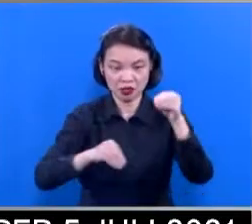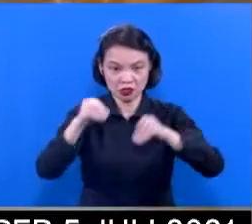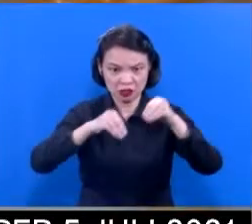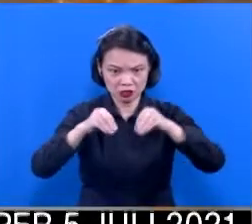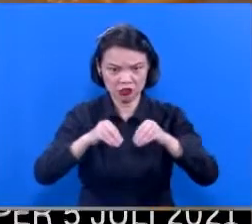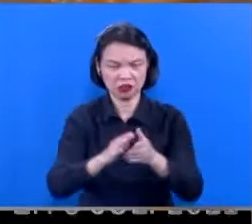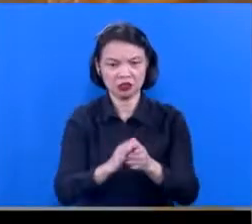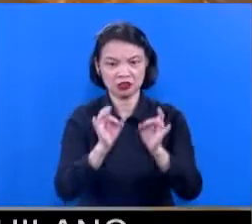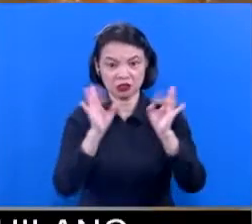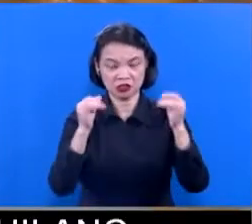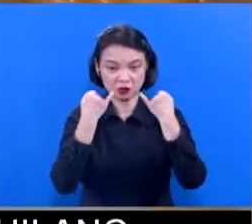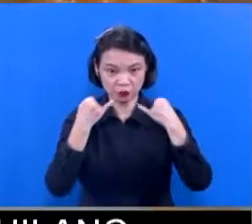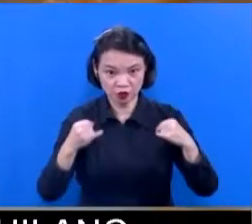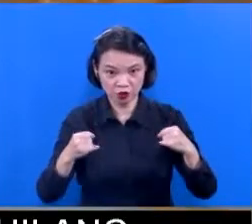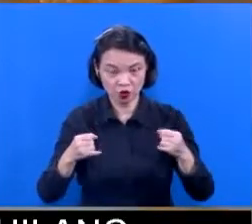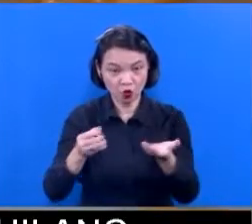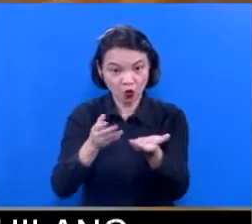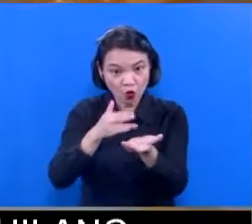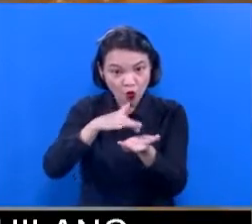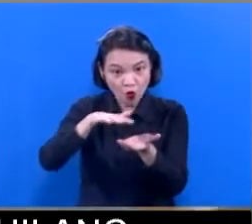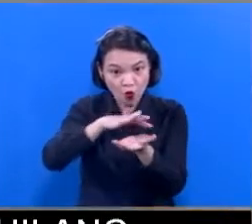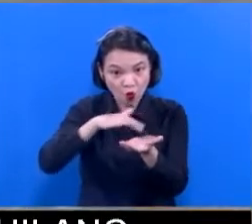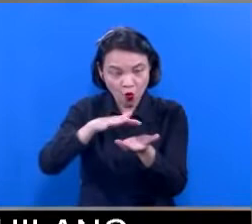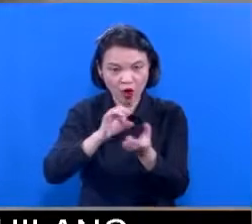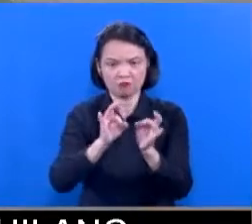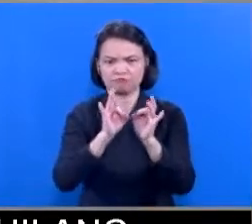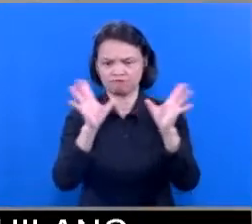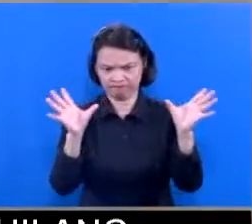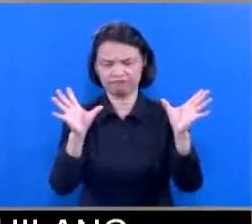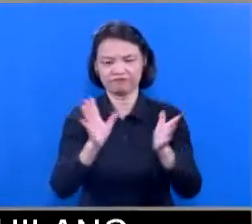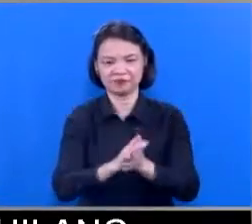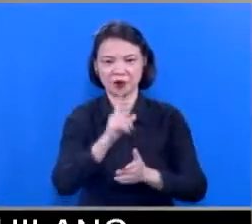dan kuahnya yang punya cita rasa masing-masing. Tapi yang pasti,